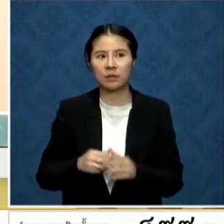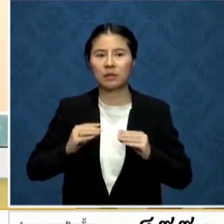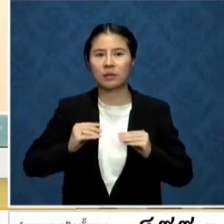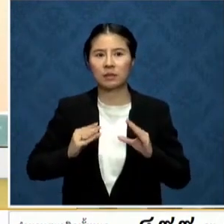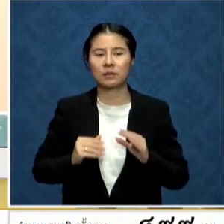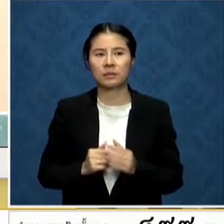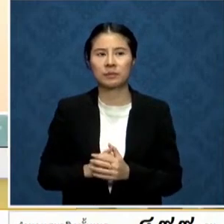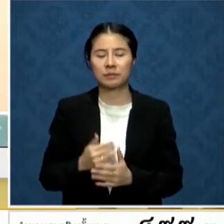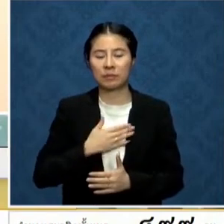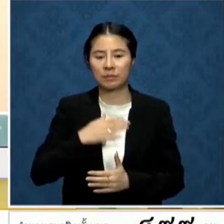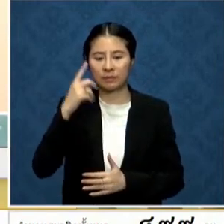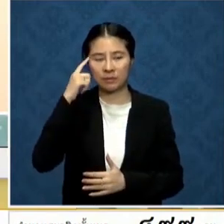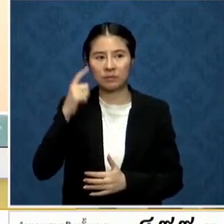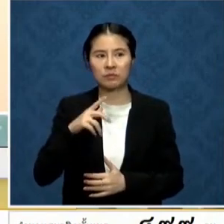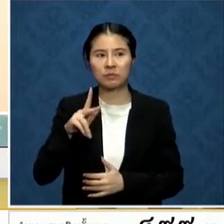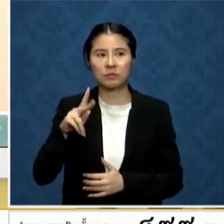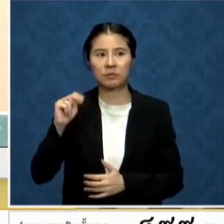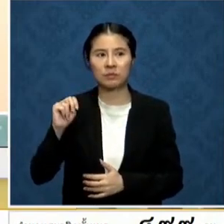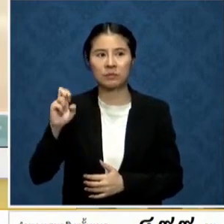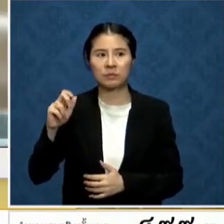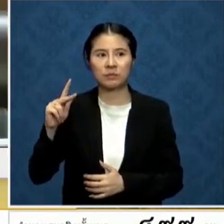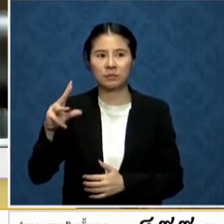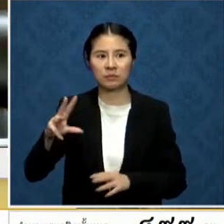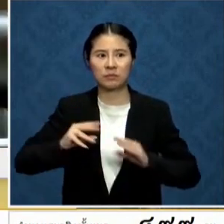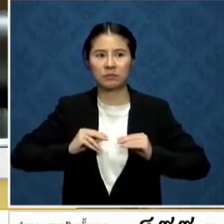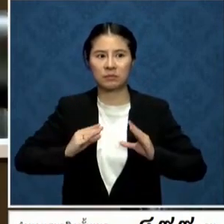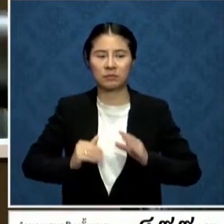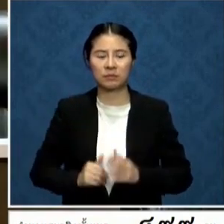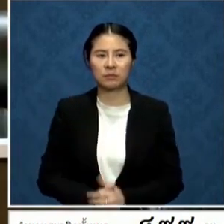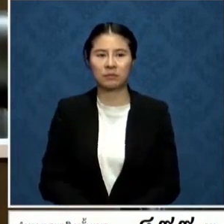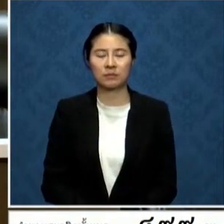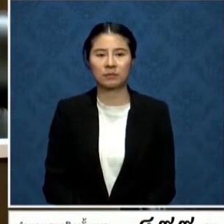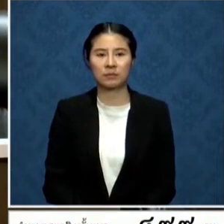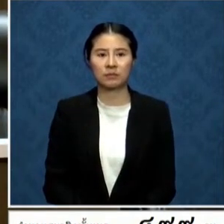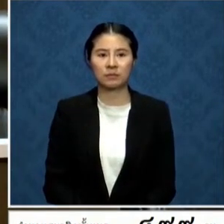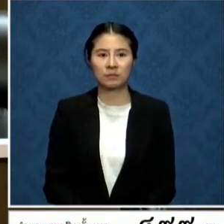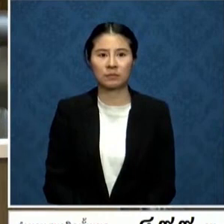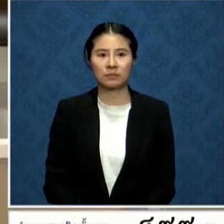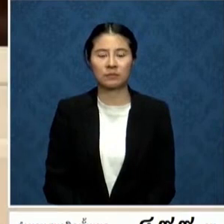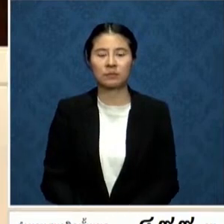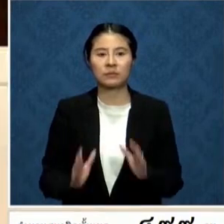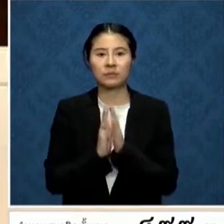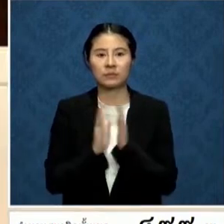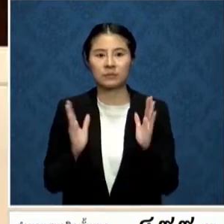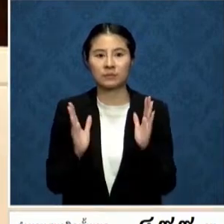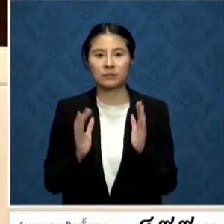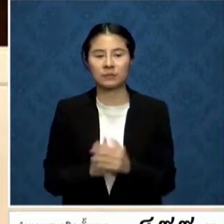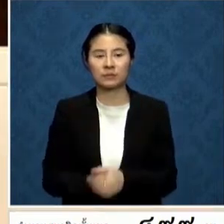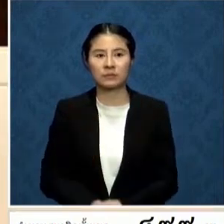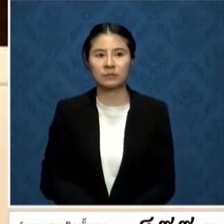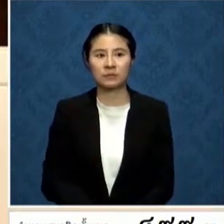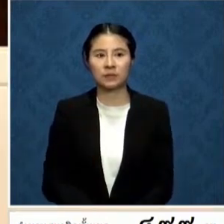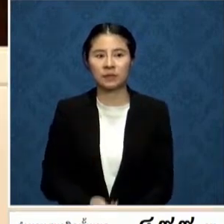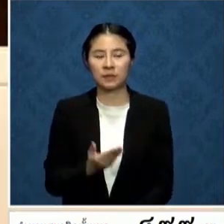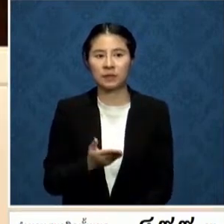ด้วยผมนิคมพิเศษไม่รับร่างนี้ครับขอบคุณครับครับขอบคุณครับไปเชิญท่าน